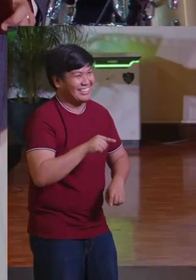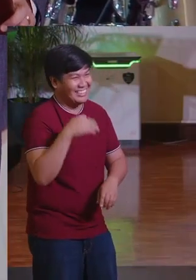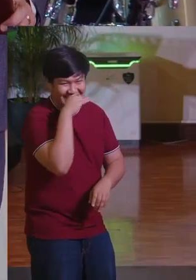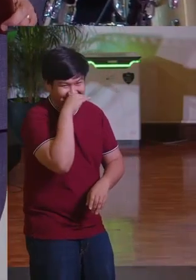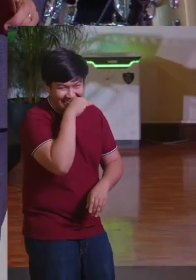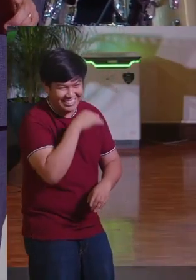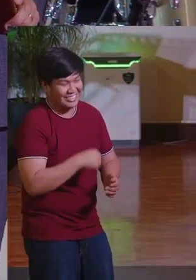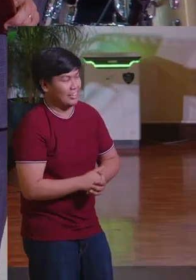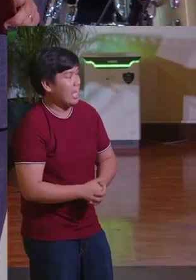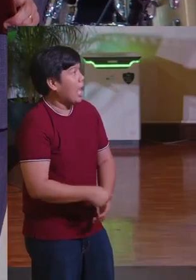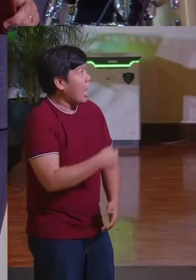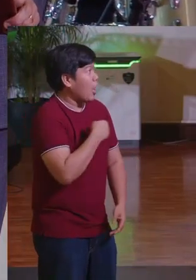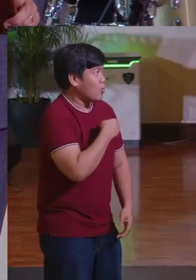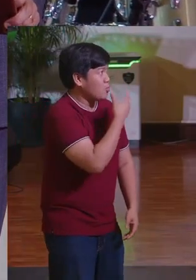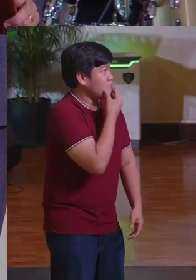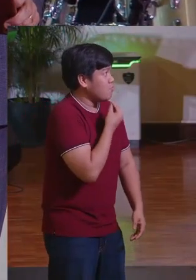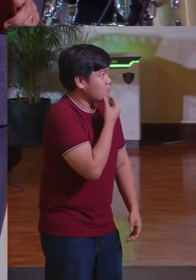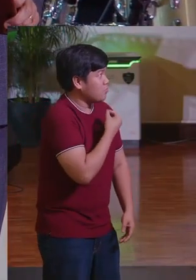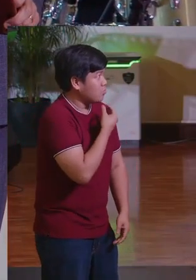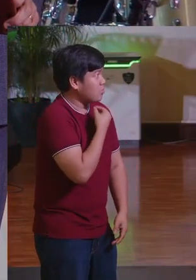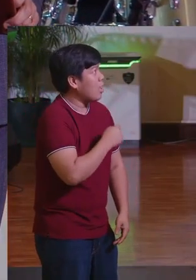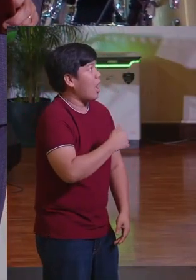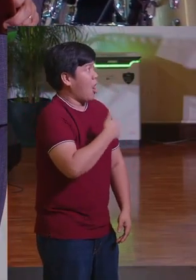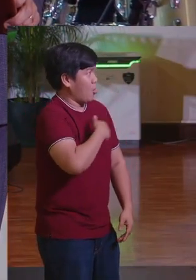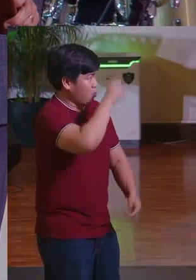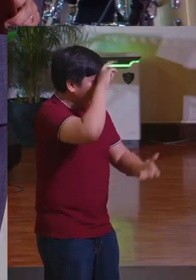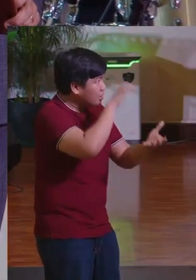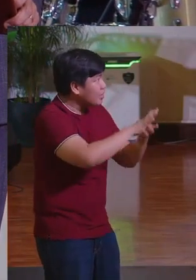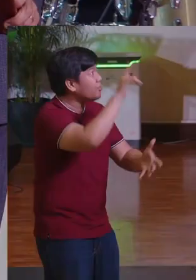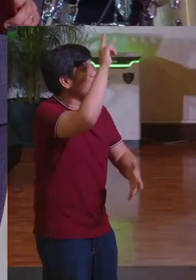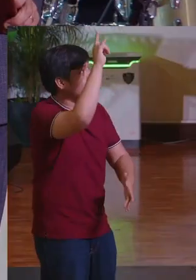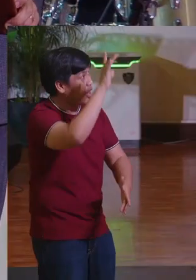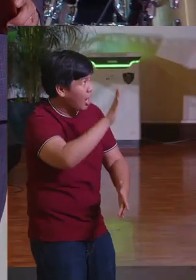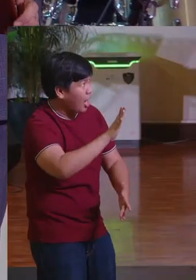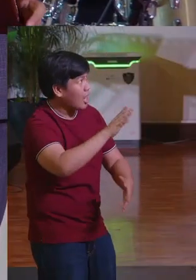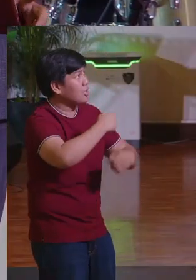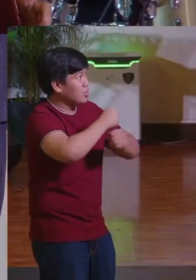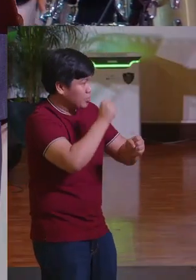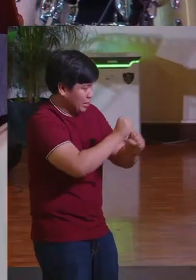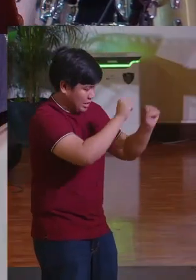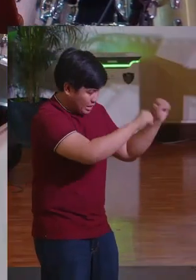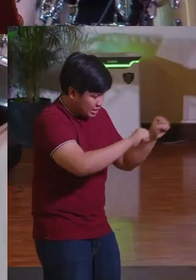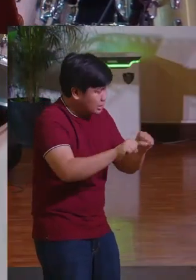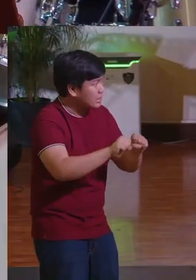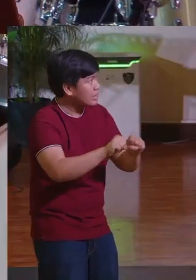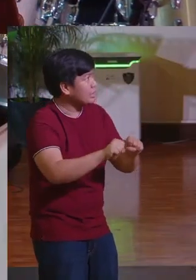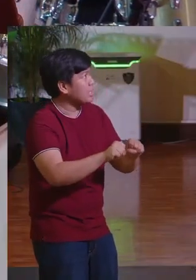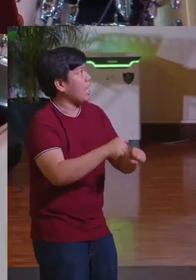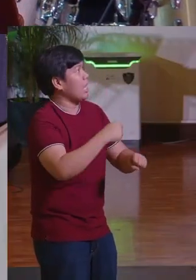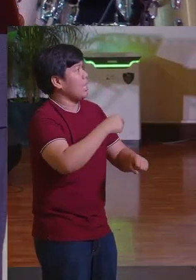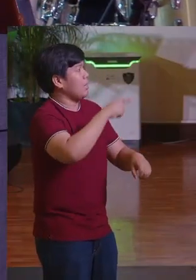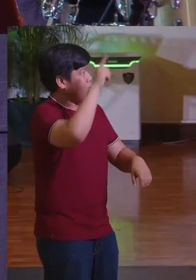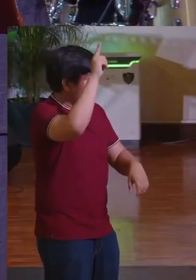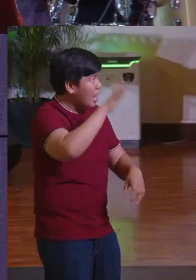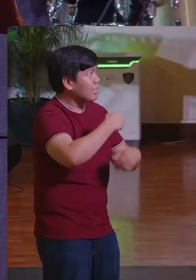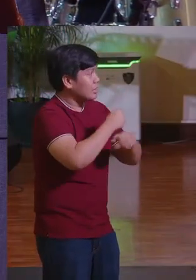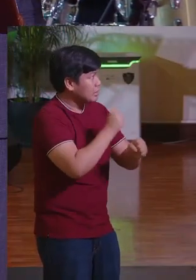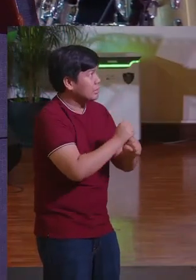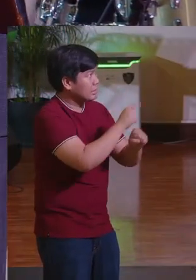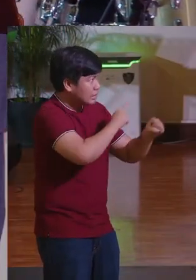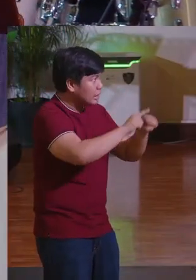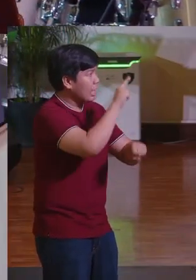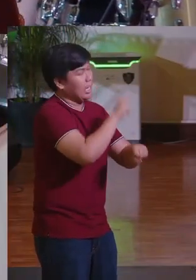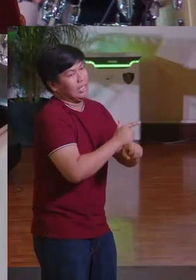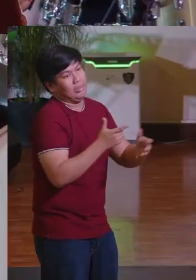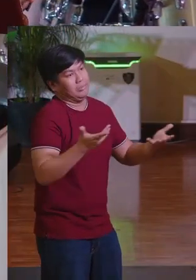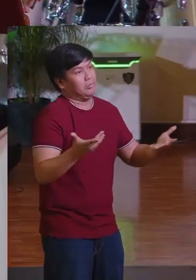Lord, the God of heaven, who made the sea and the dry land. Imagine po natin, wala nang choice si Jonah eh. Naipit